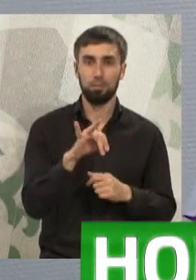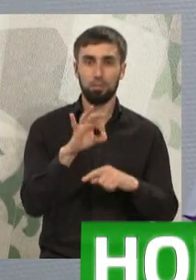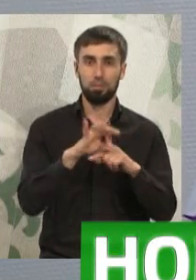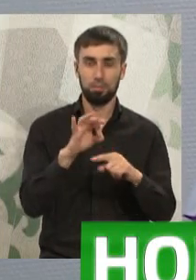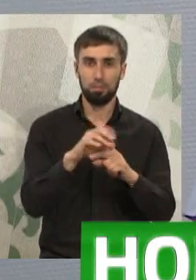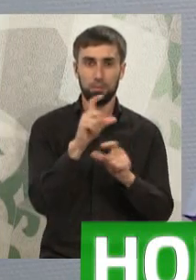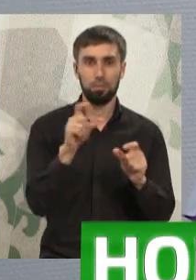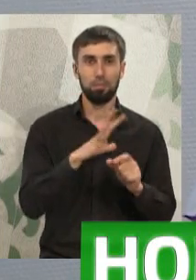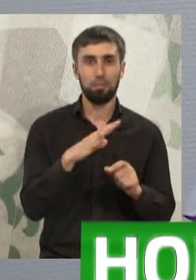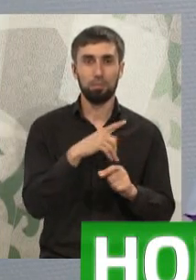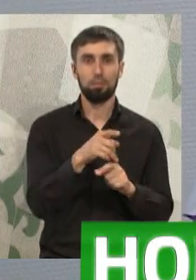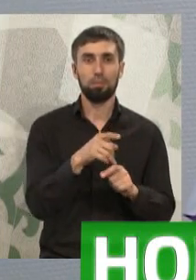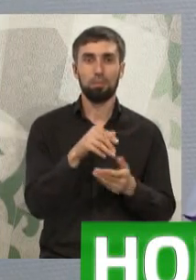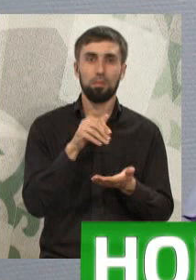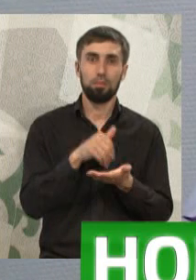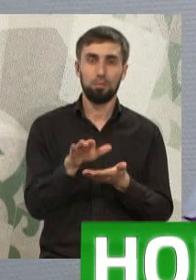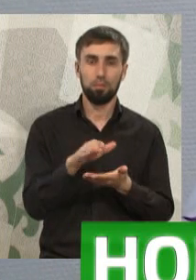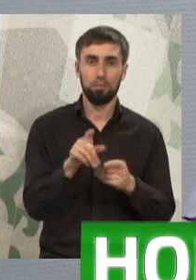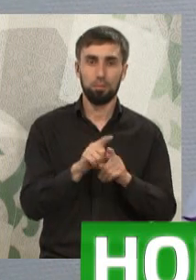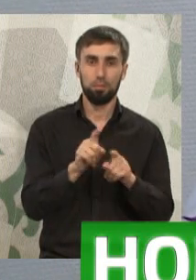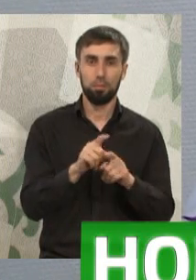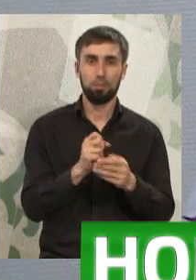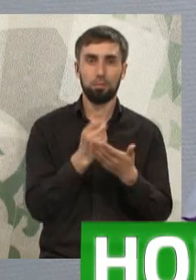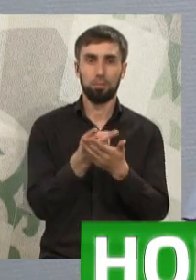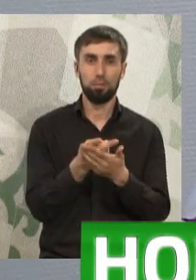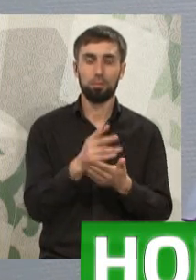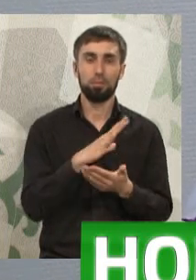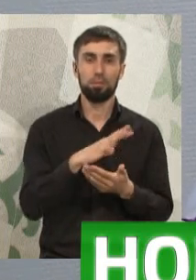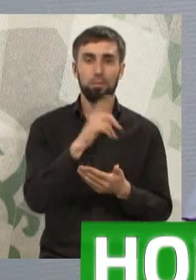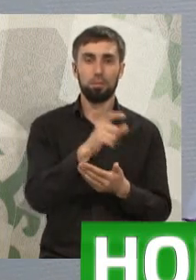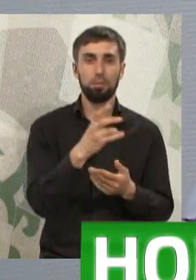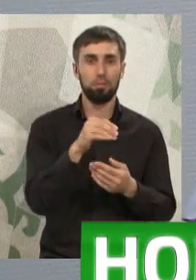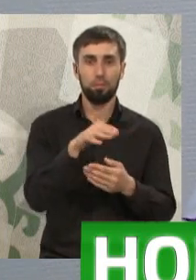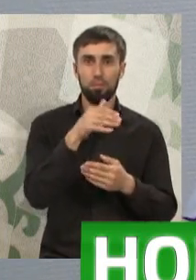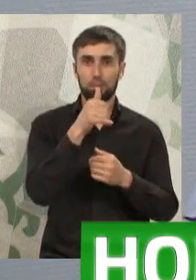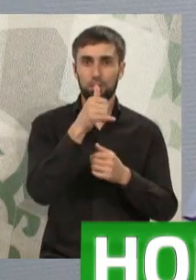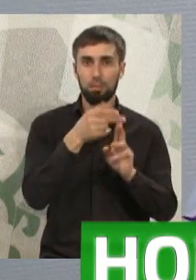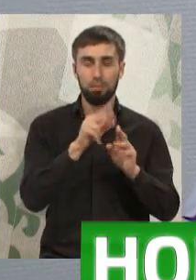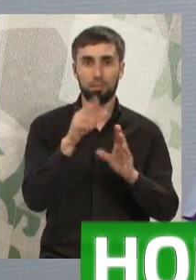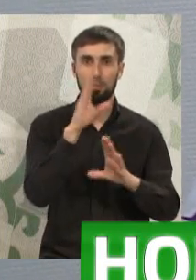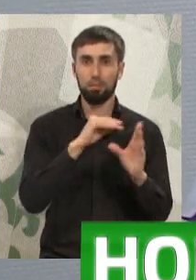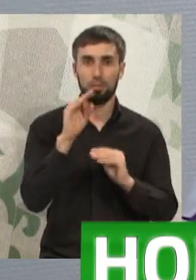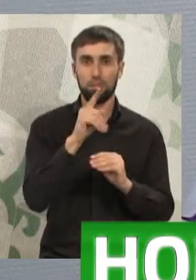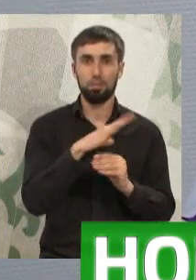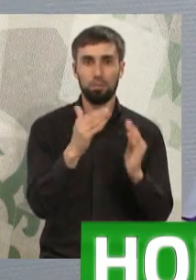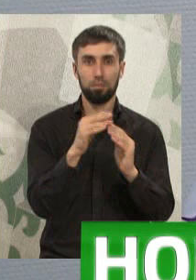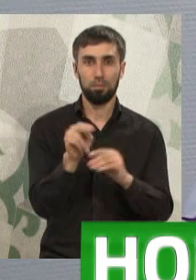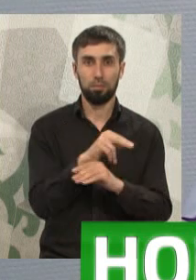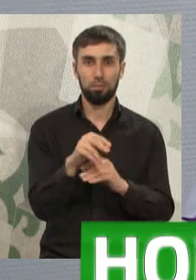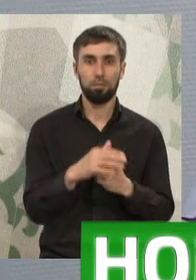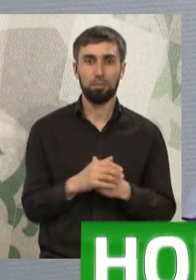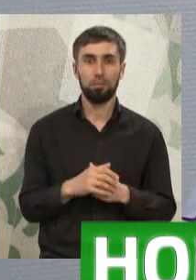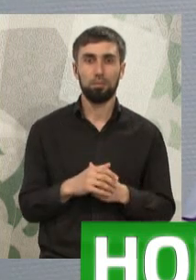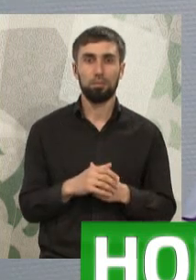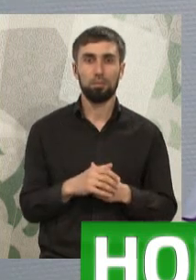от госпитализации. При тяжелых ситуациях, когда уже нет возможности дома лечить. Ну,